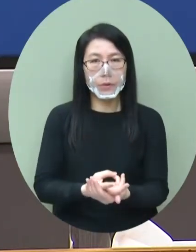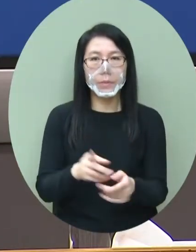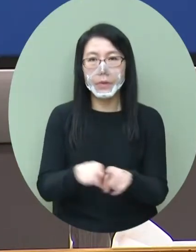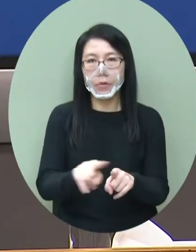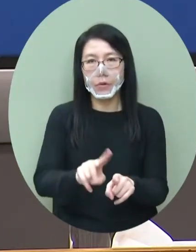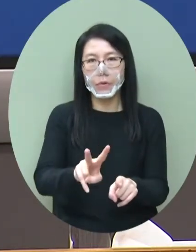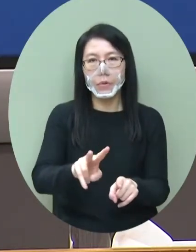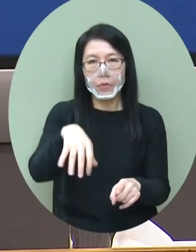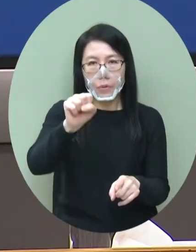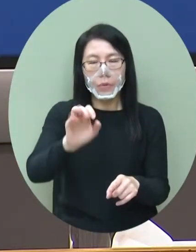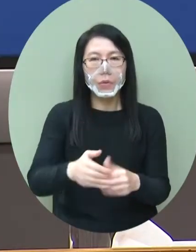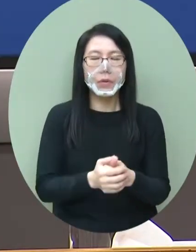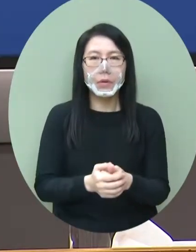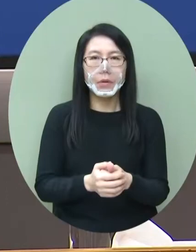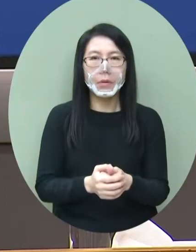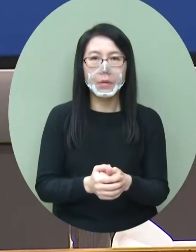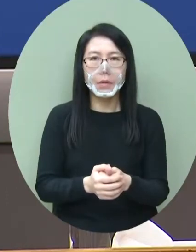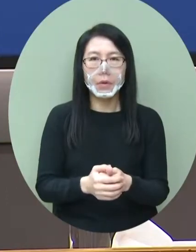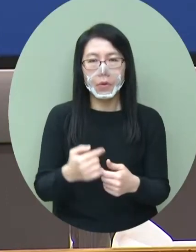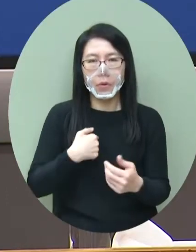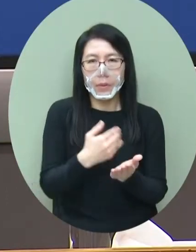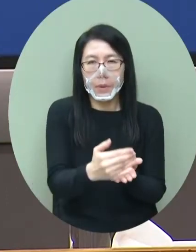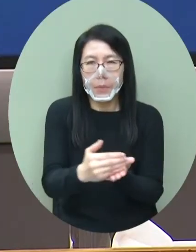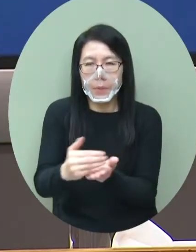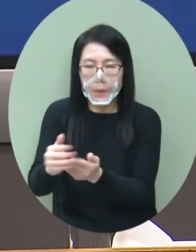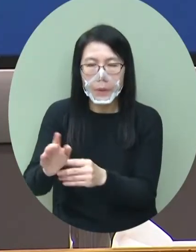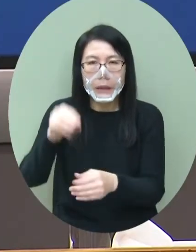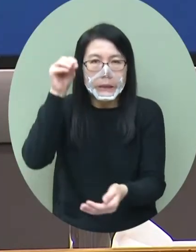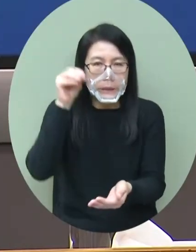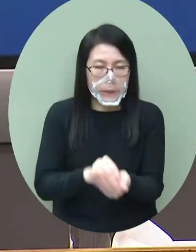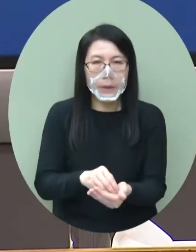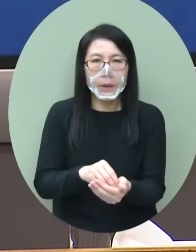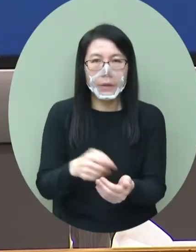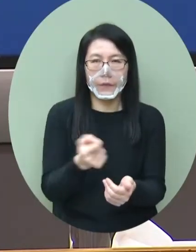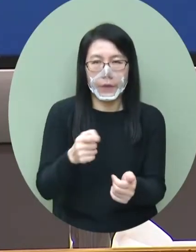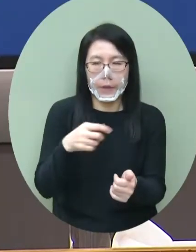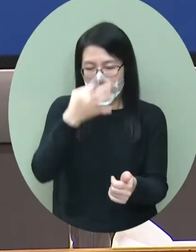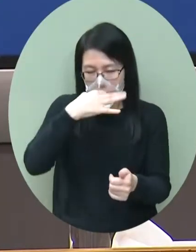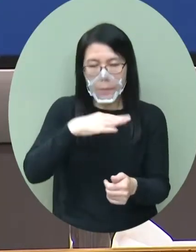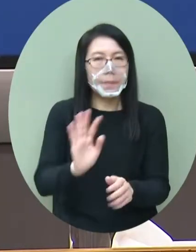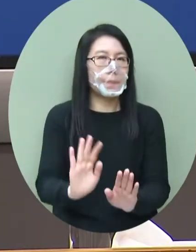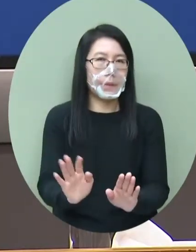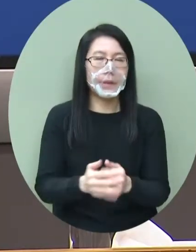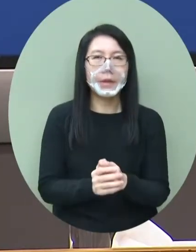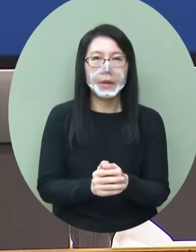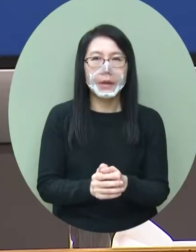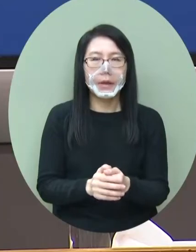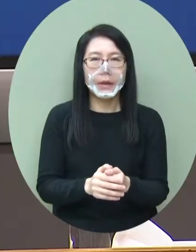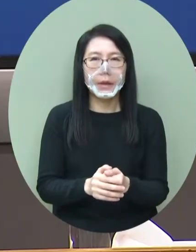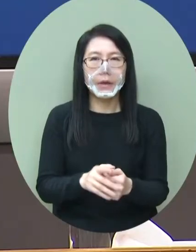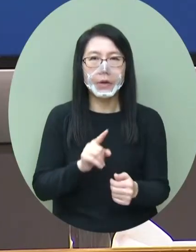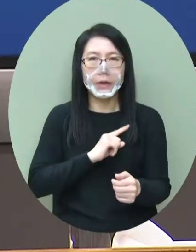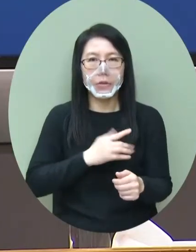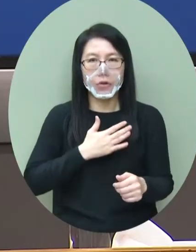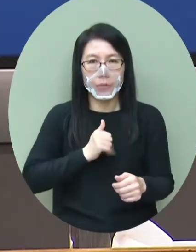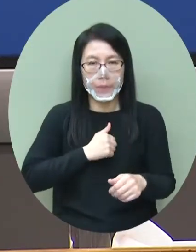慎。我们不说派给你，就你一定要立即用。